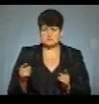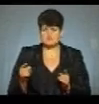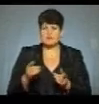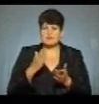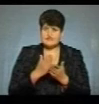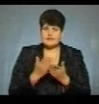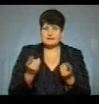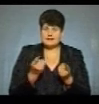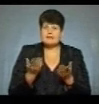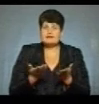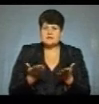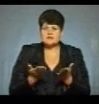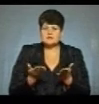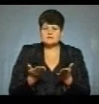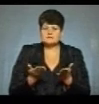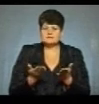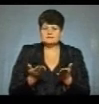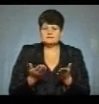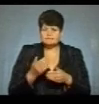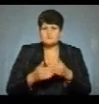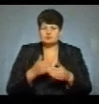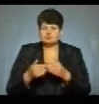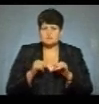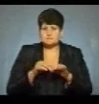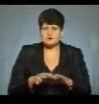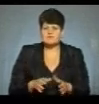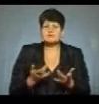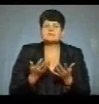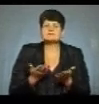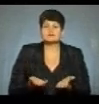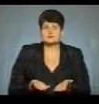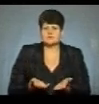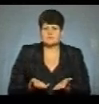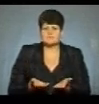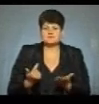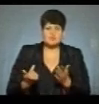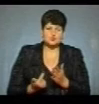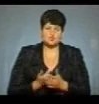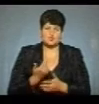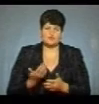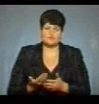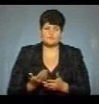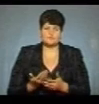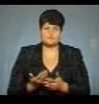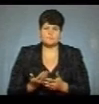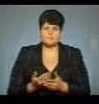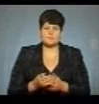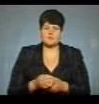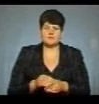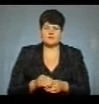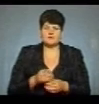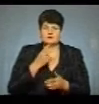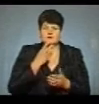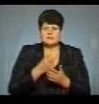є якісь зрушення в справі? І наскільки, знову ж таки, проясняється